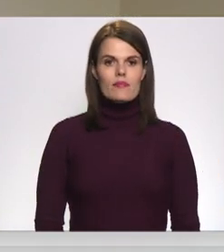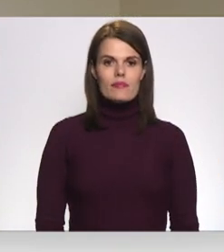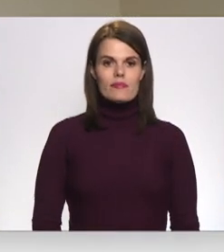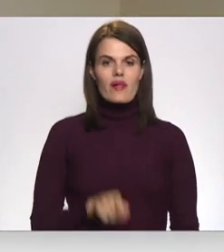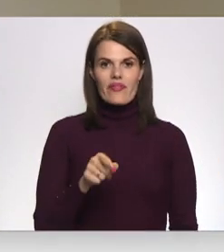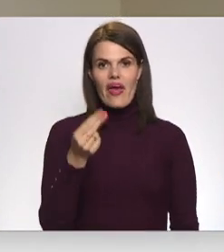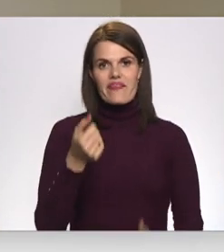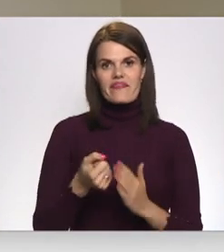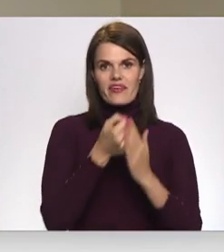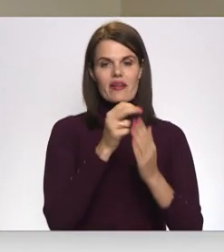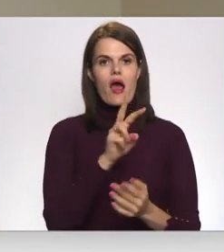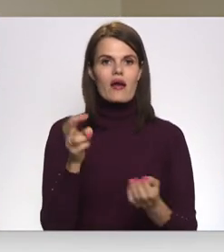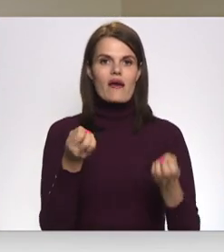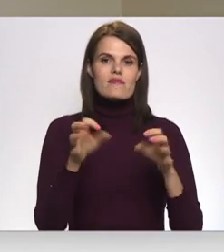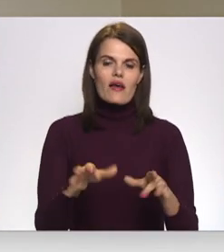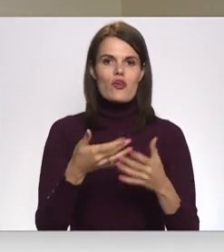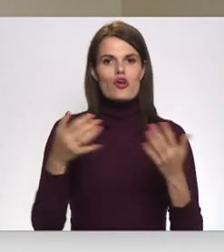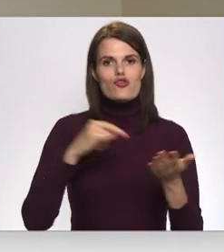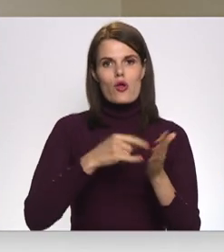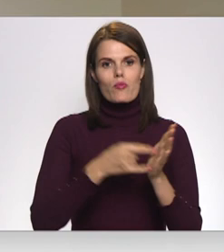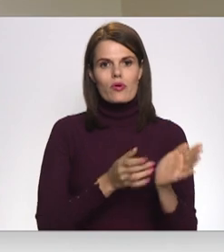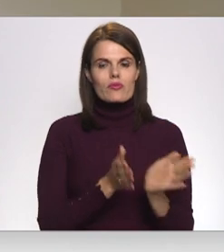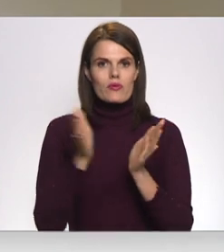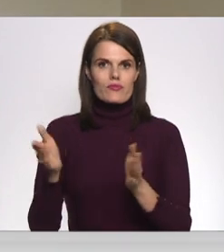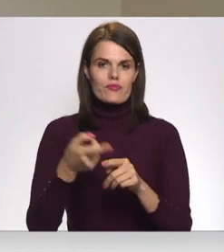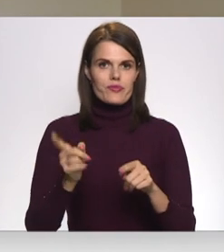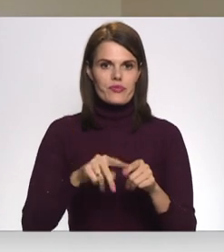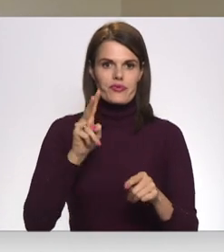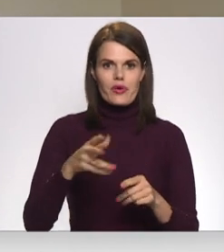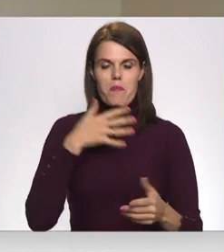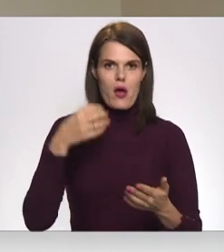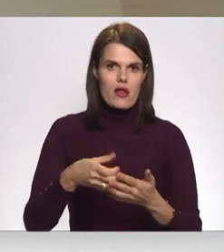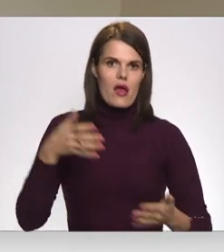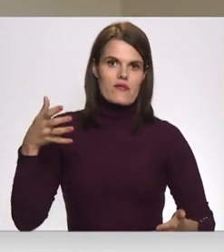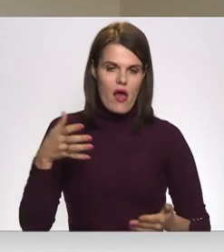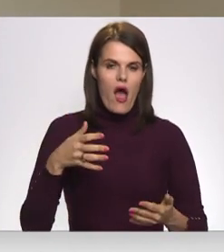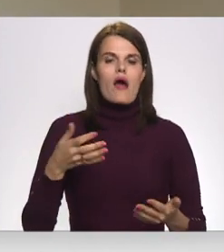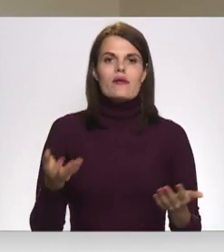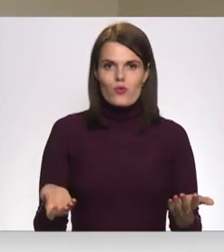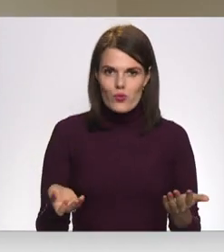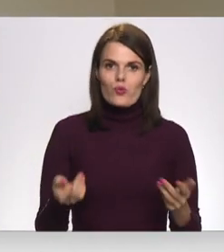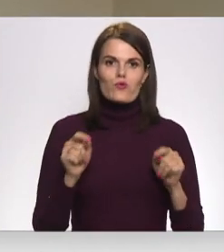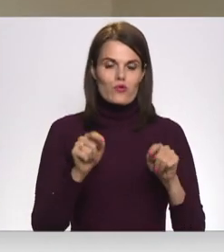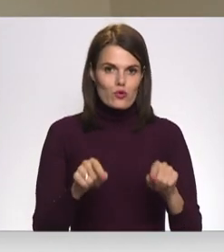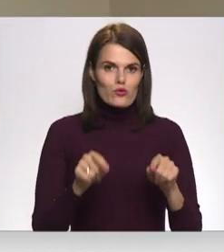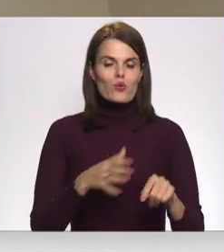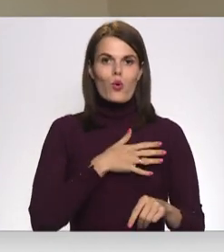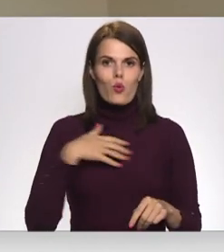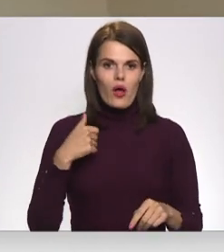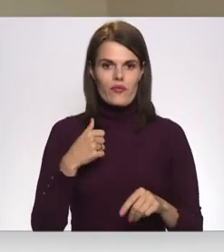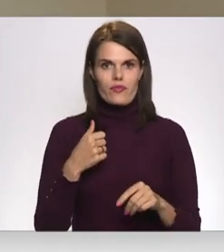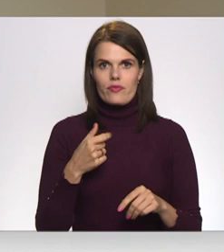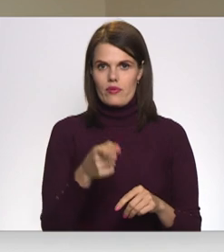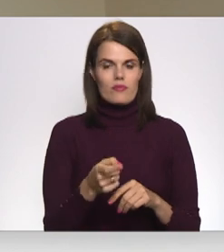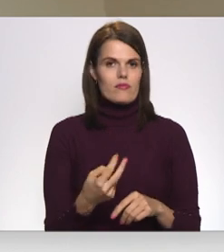mums bija atstāts attiecīgi kaut kādiem projektiem, viss aizgāja sadārdzinājumiem. Un loģiski, ka šis ir ļoti